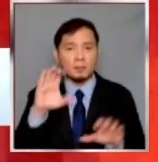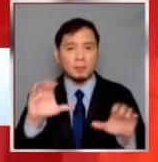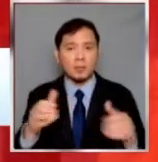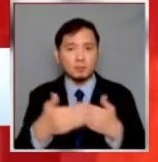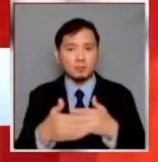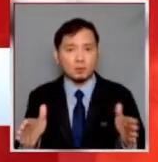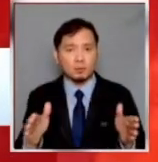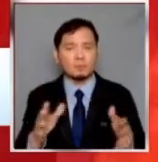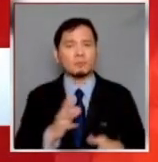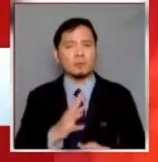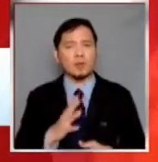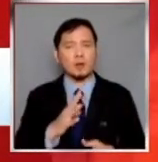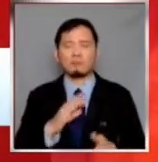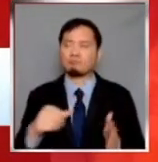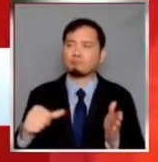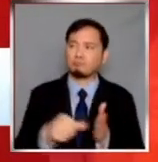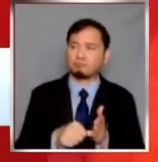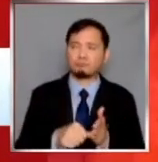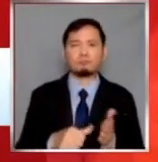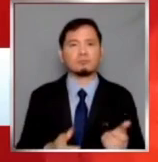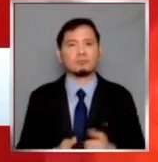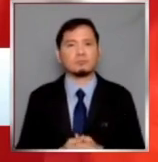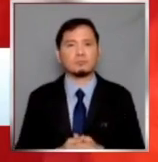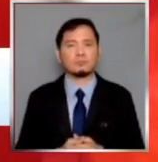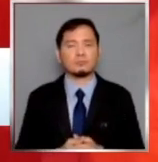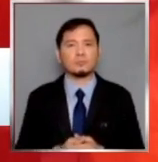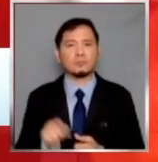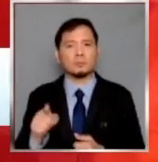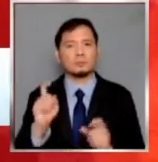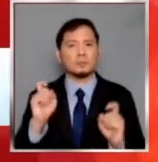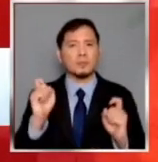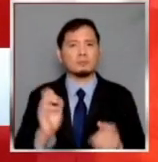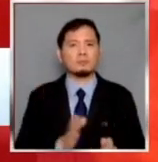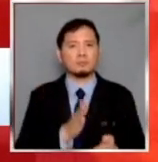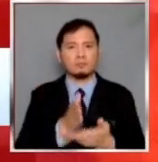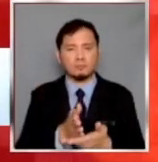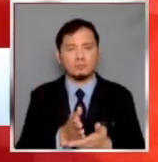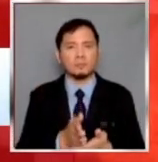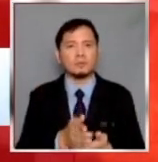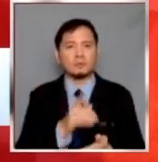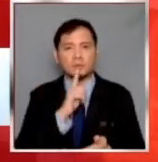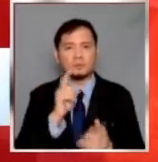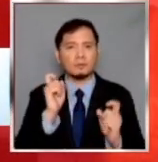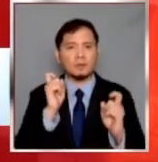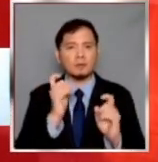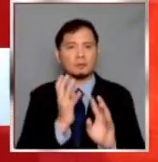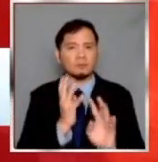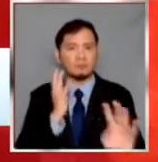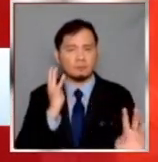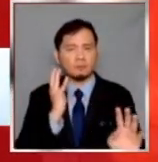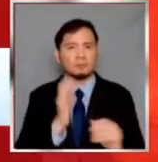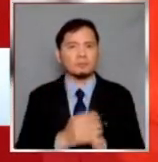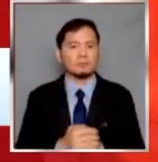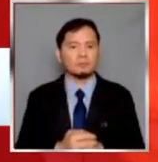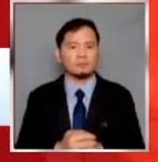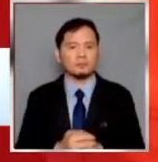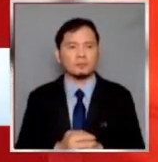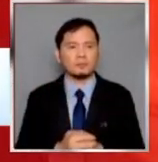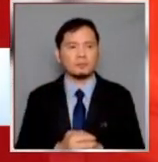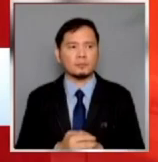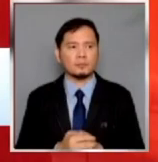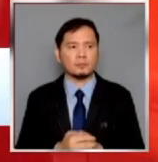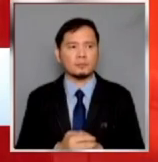agad nilang maibibigay ang boto nila. Sa ngayon, wala namang nakikitang mga problema sa mga VCM.